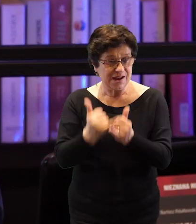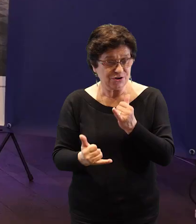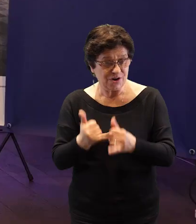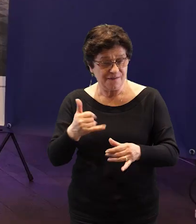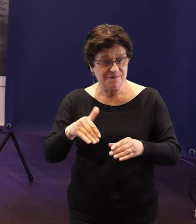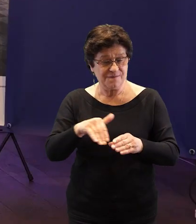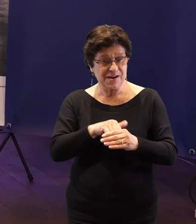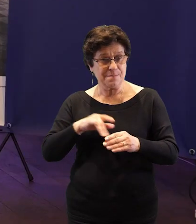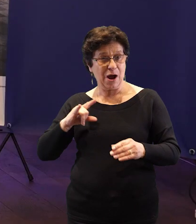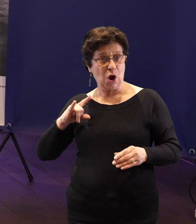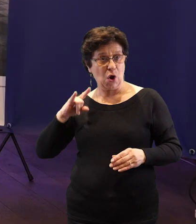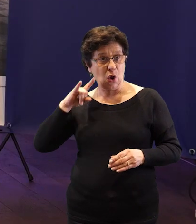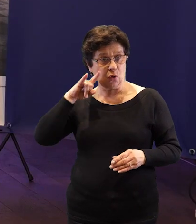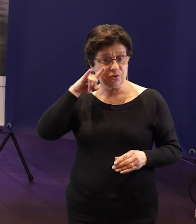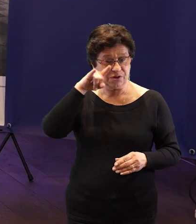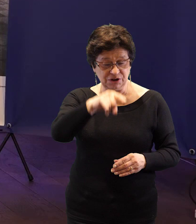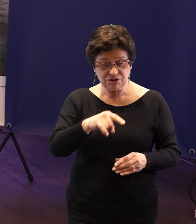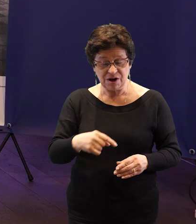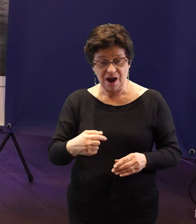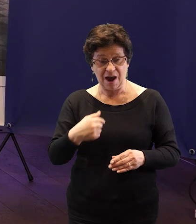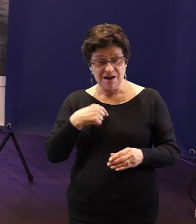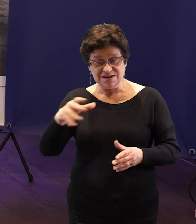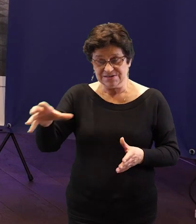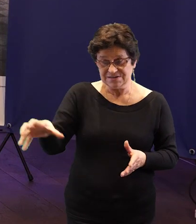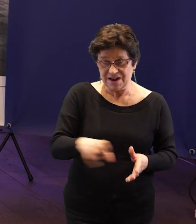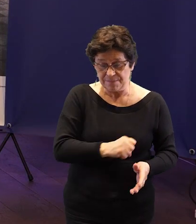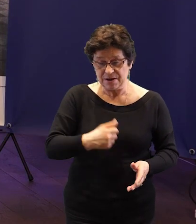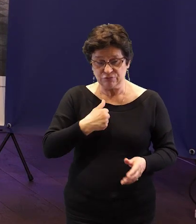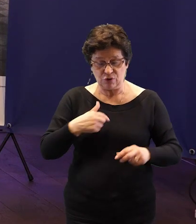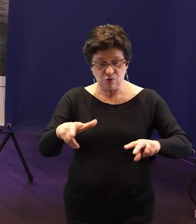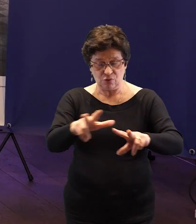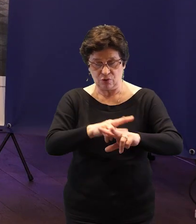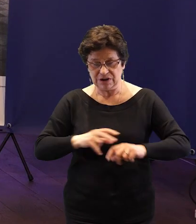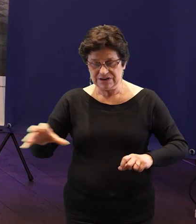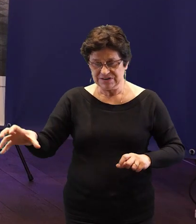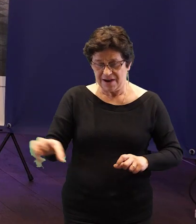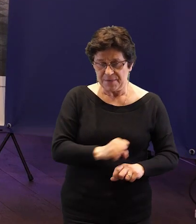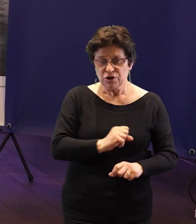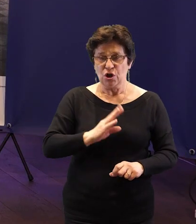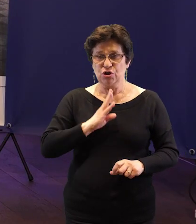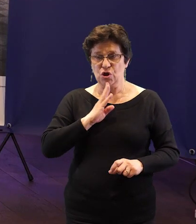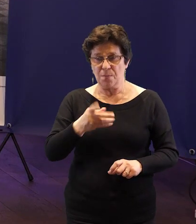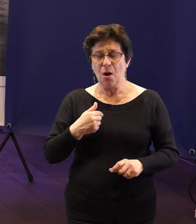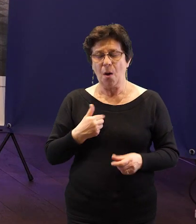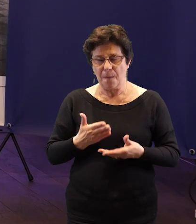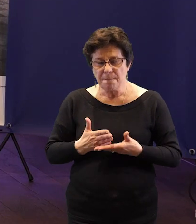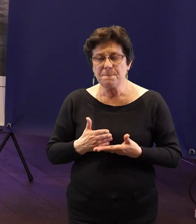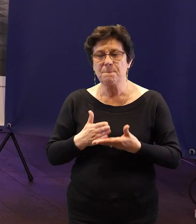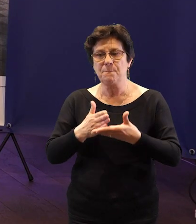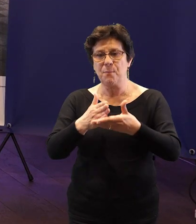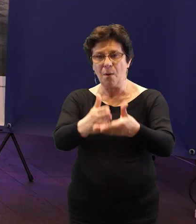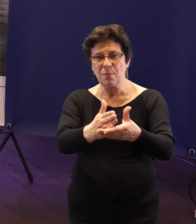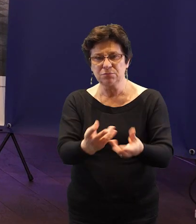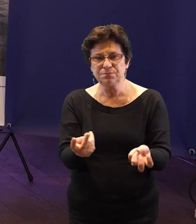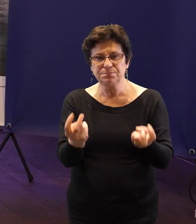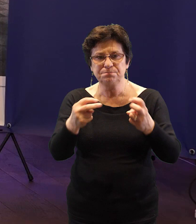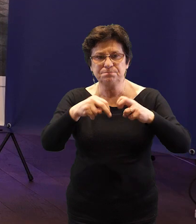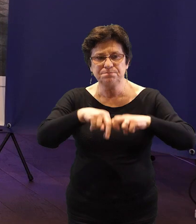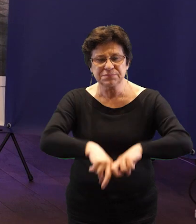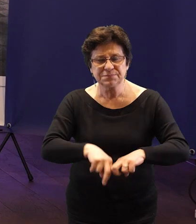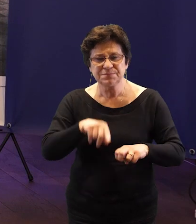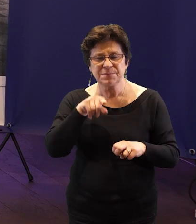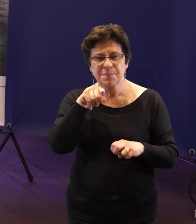amerykańska firma lotnicza jego i jego rodzinę weźmie do Stanów Zjednoczonych, to nim pomoże stworzyć takie konstrukcje. No więc powód miał